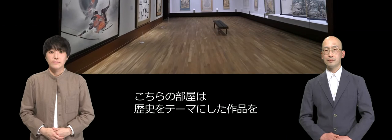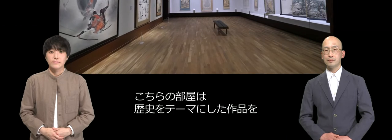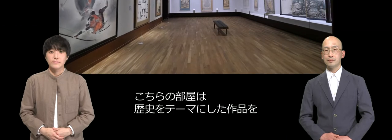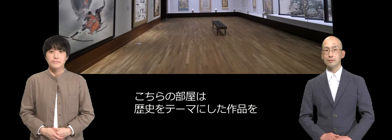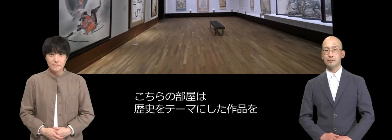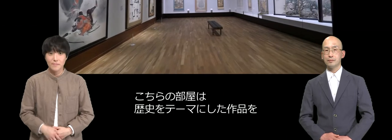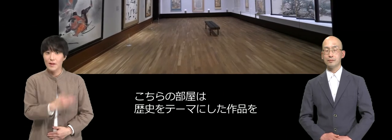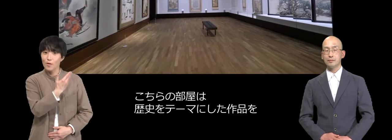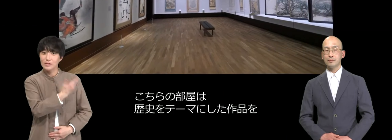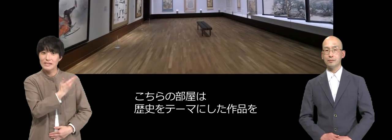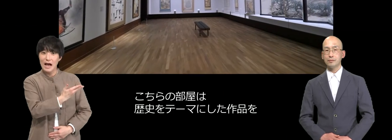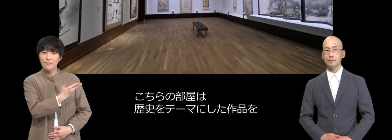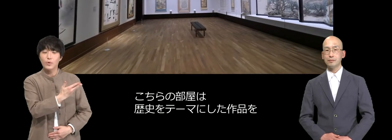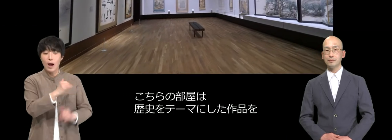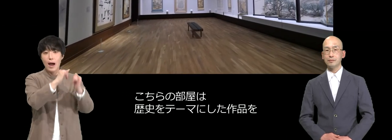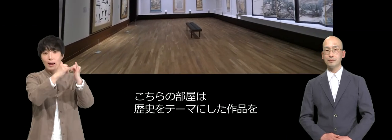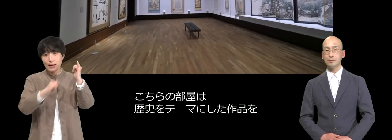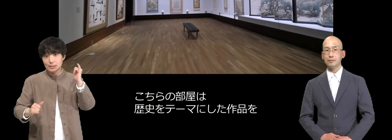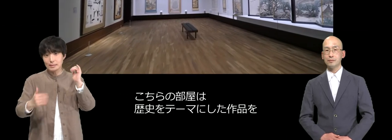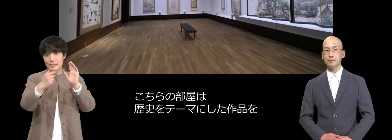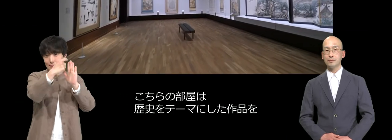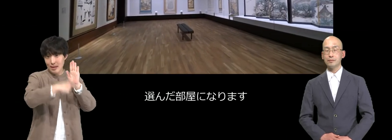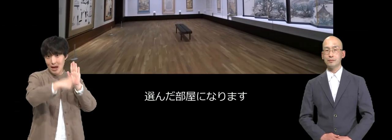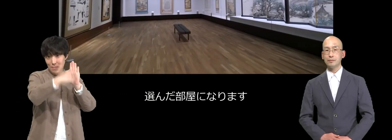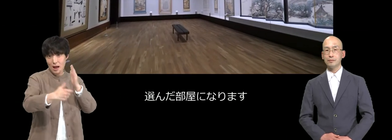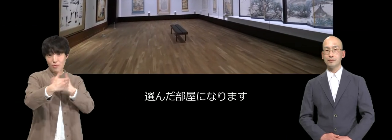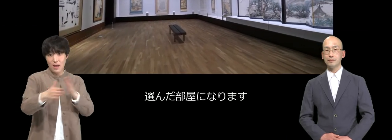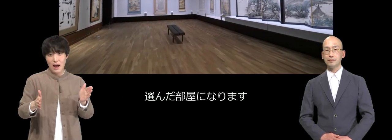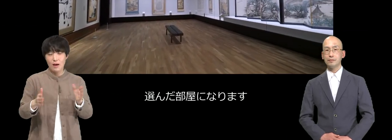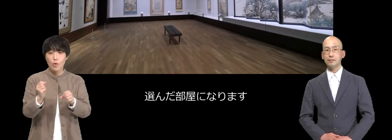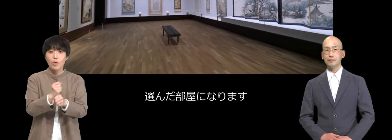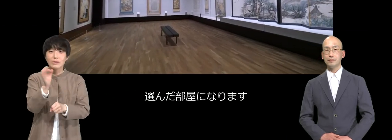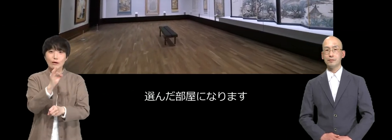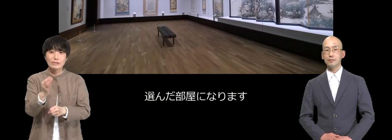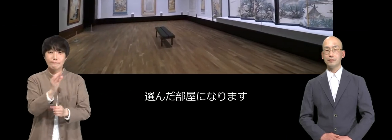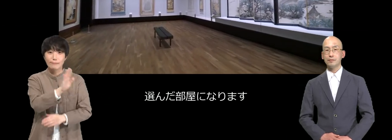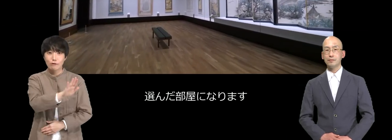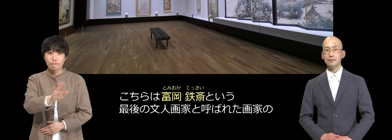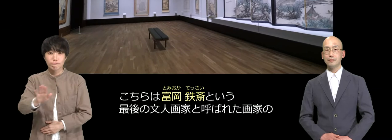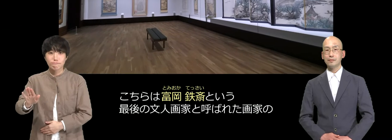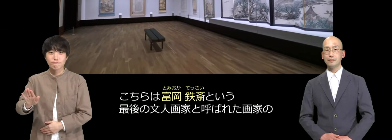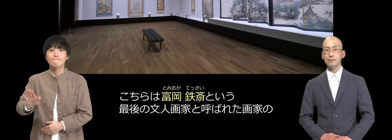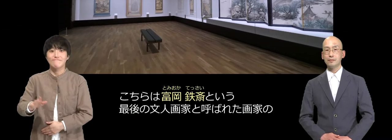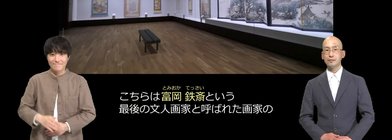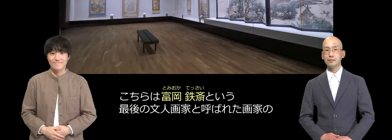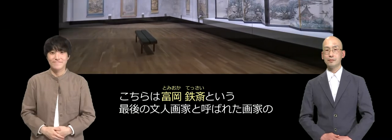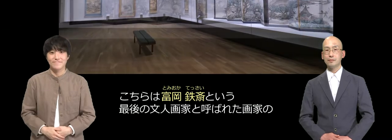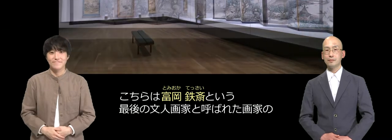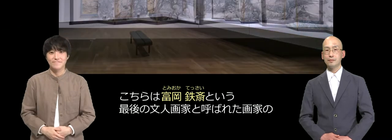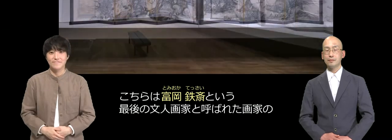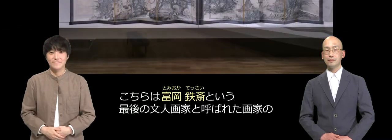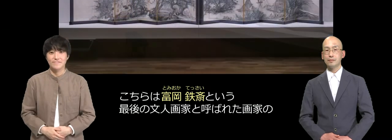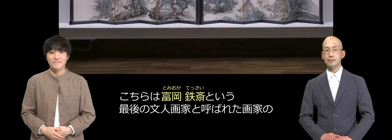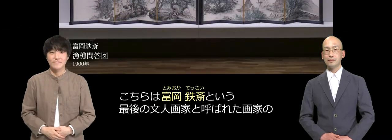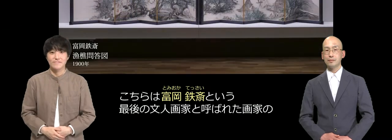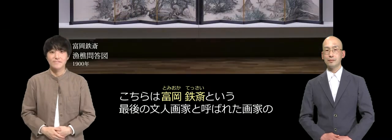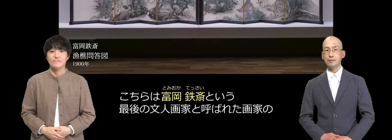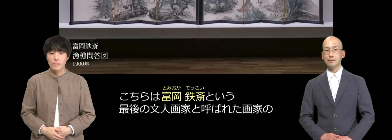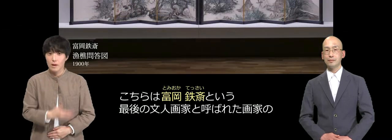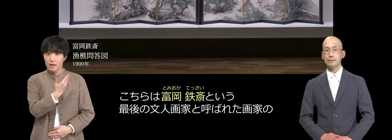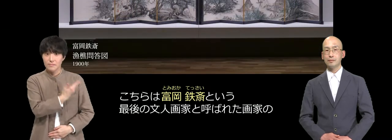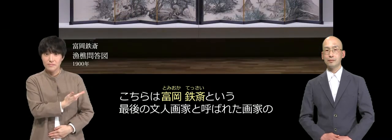こちらの部屋は歴史をテーマでした作品を選んだ部屋になりますこちら富岡鉄斎という